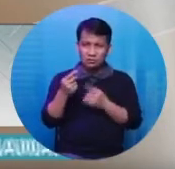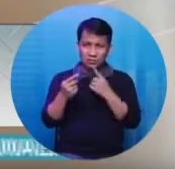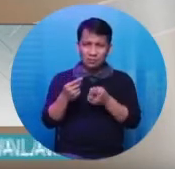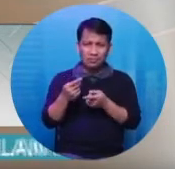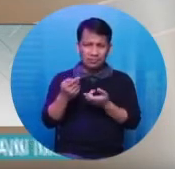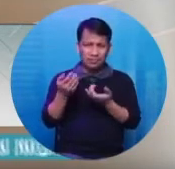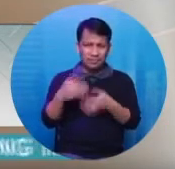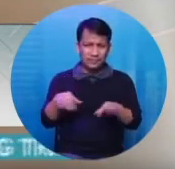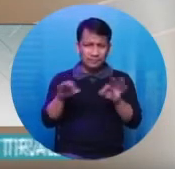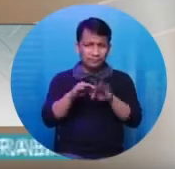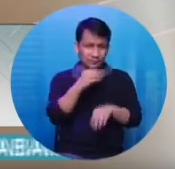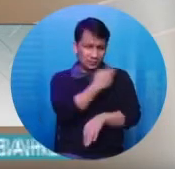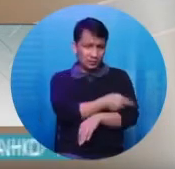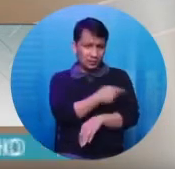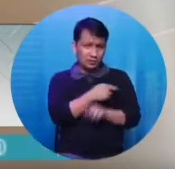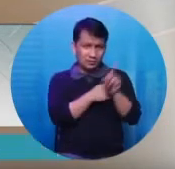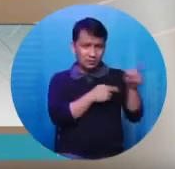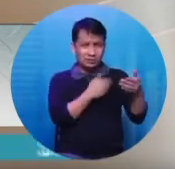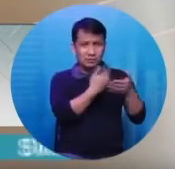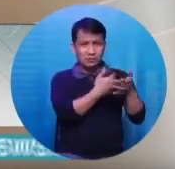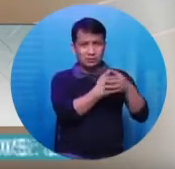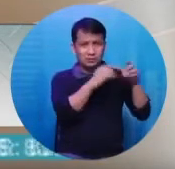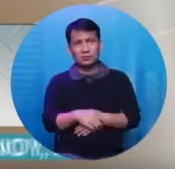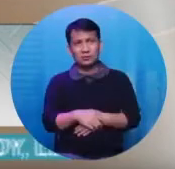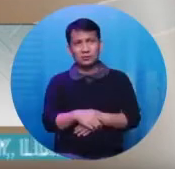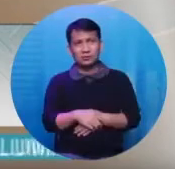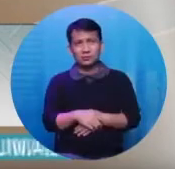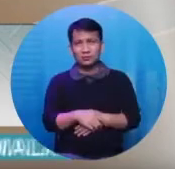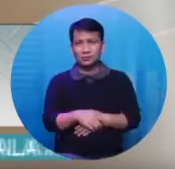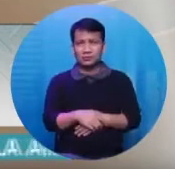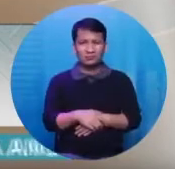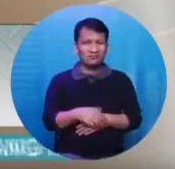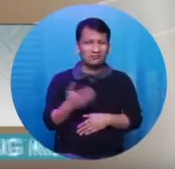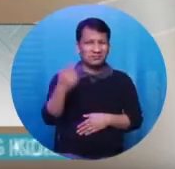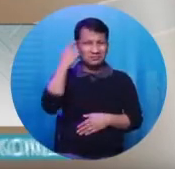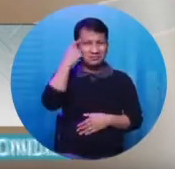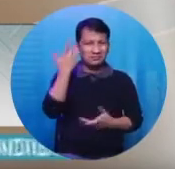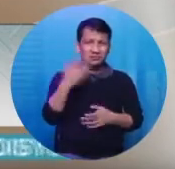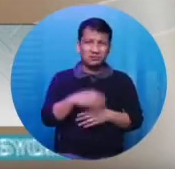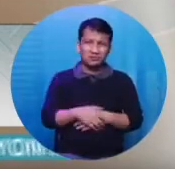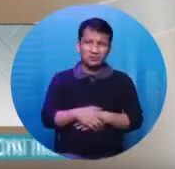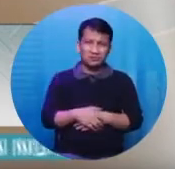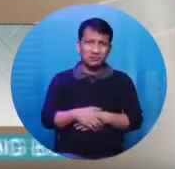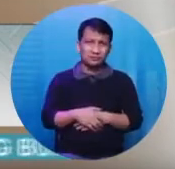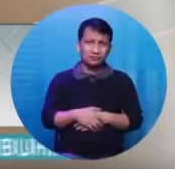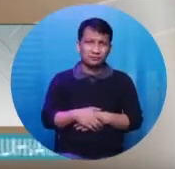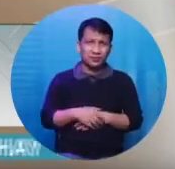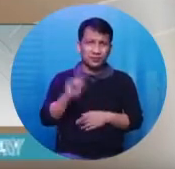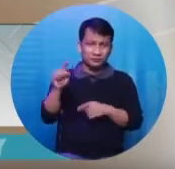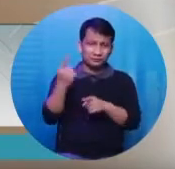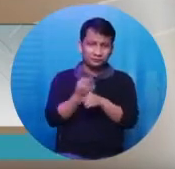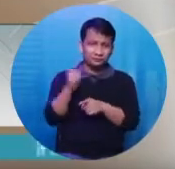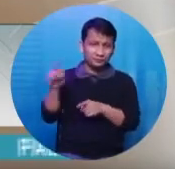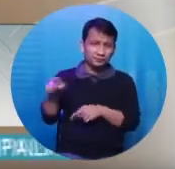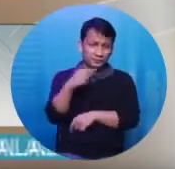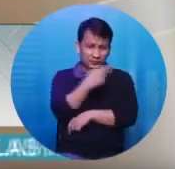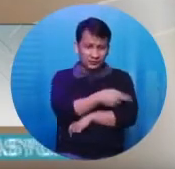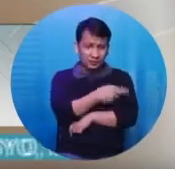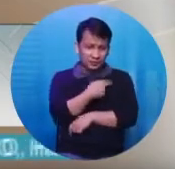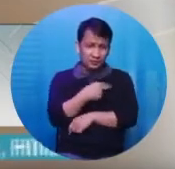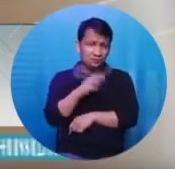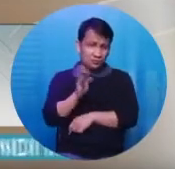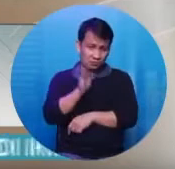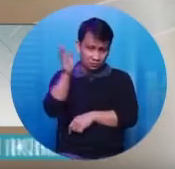may hospital daw po na malapit sa pinangyarihan. I don't think so. Dapat yung ospital